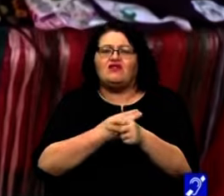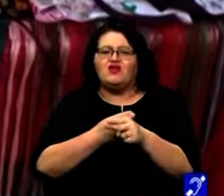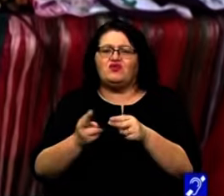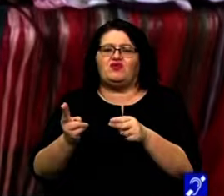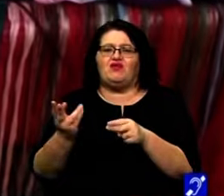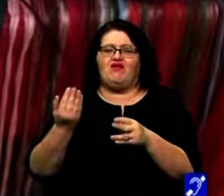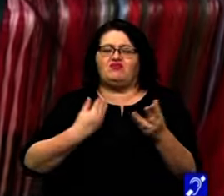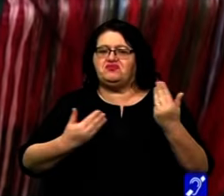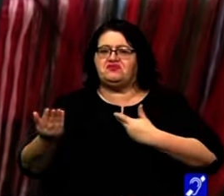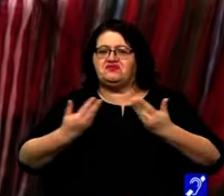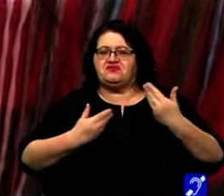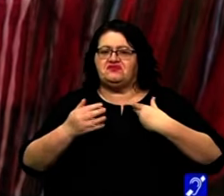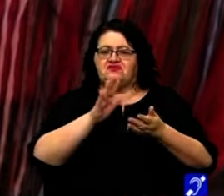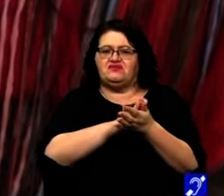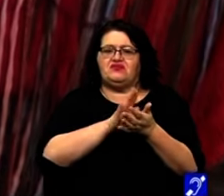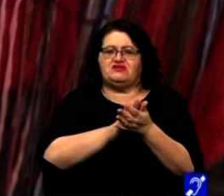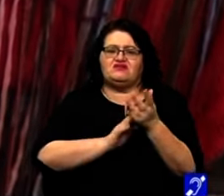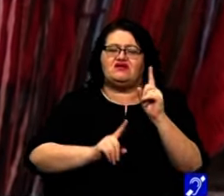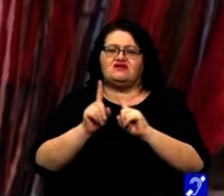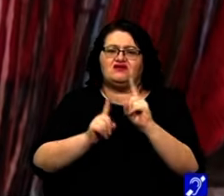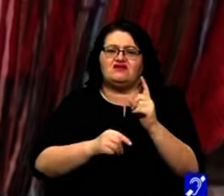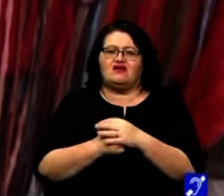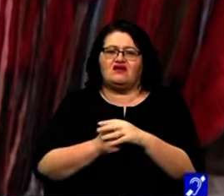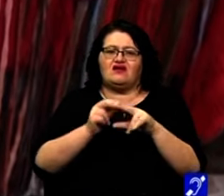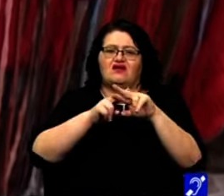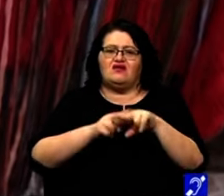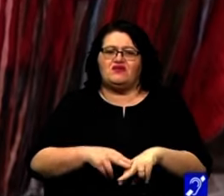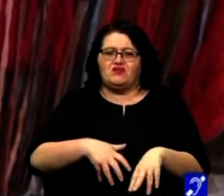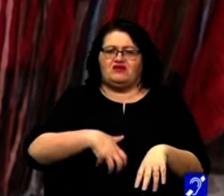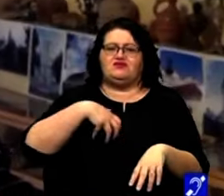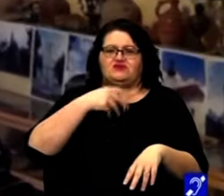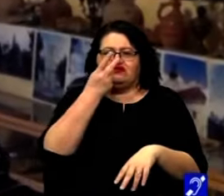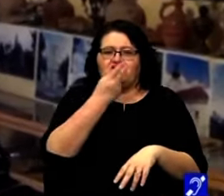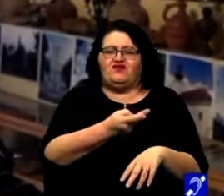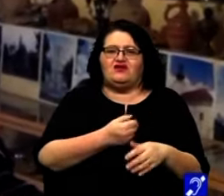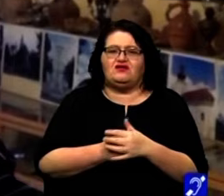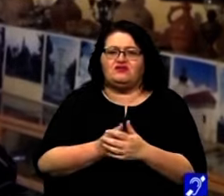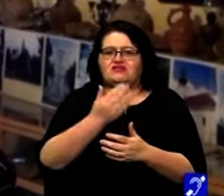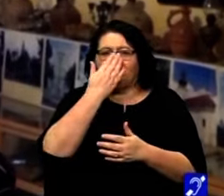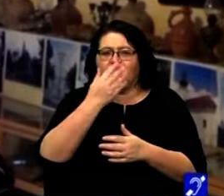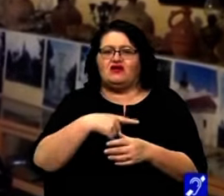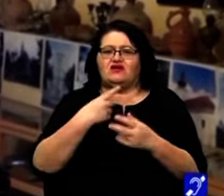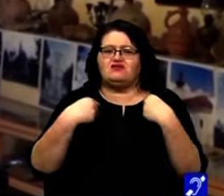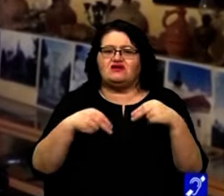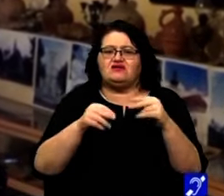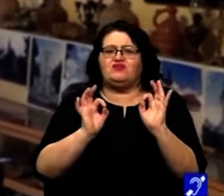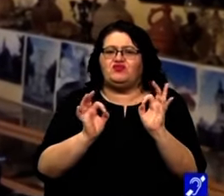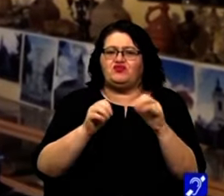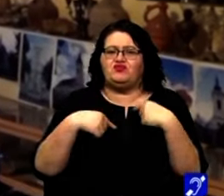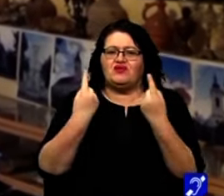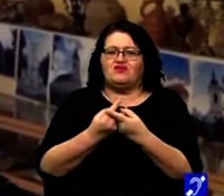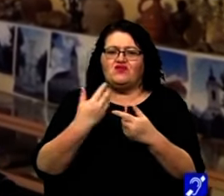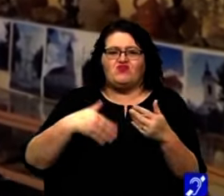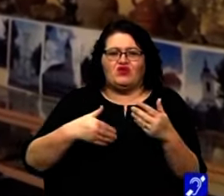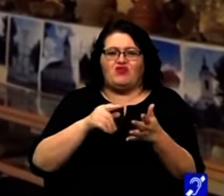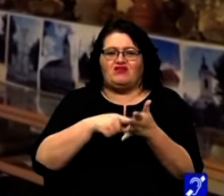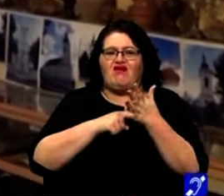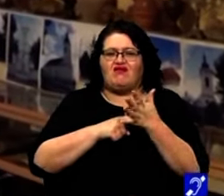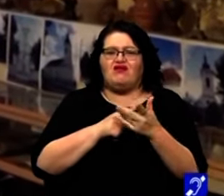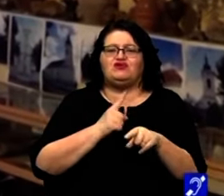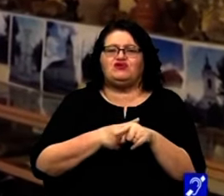autentice, dar am rămas impresionat. Mi se pare că este un exemplu minunat